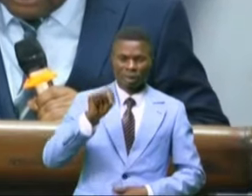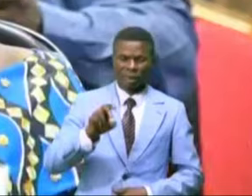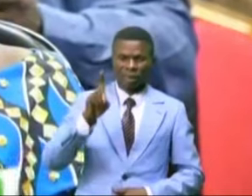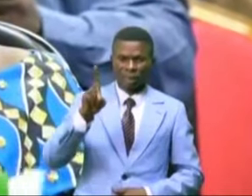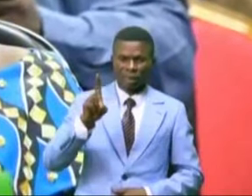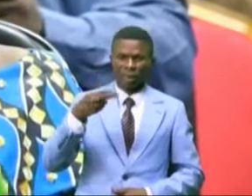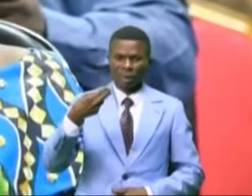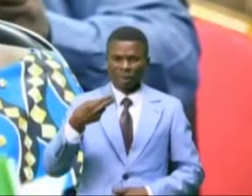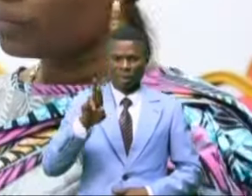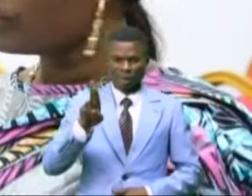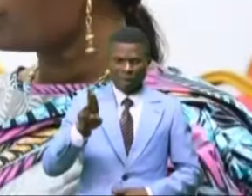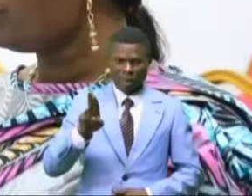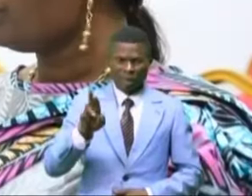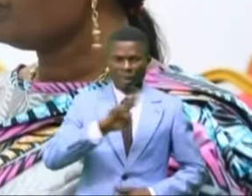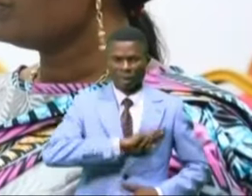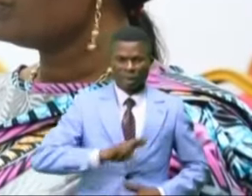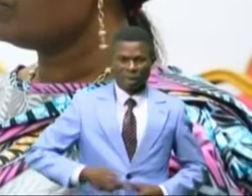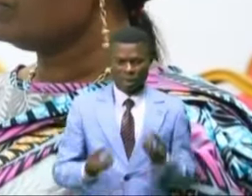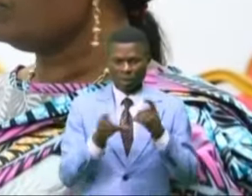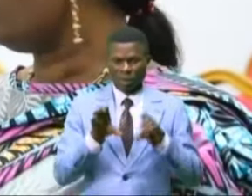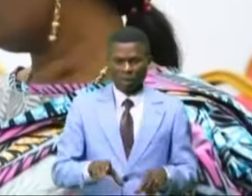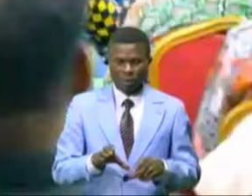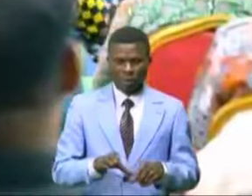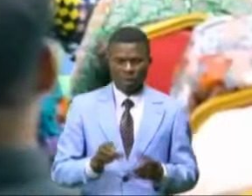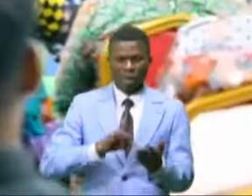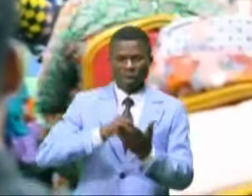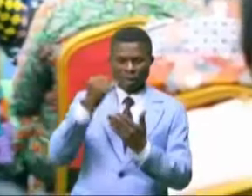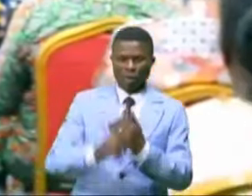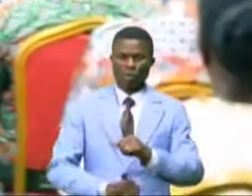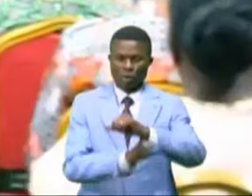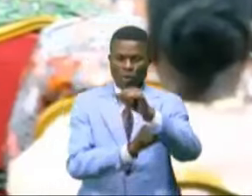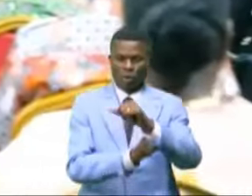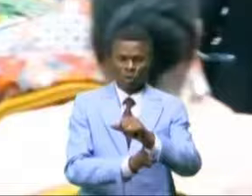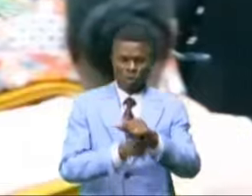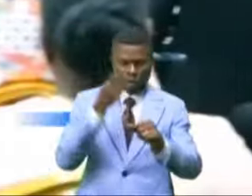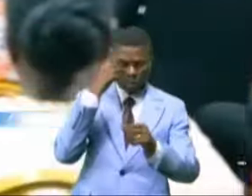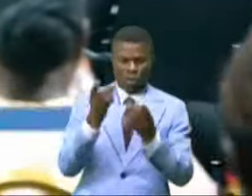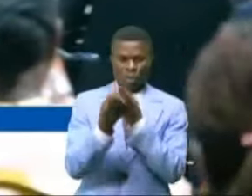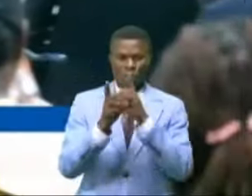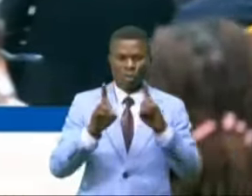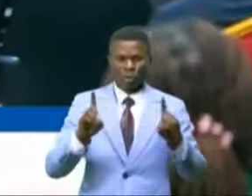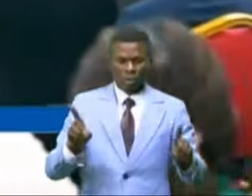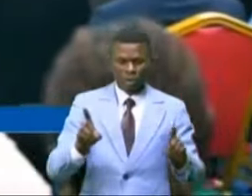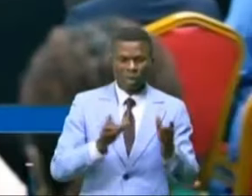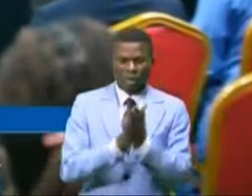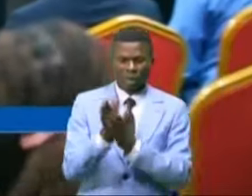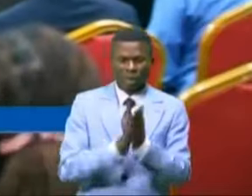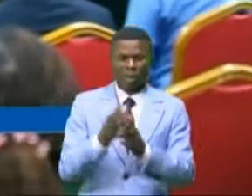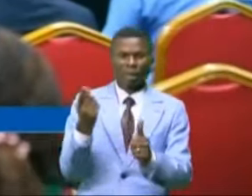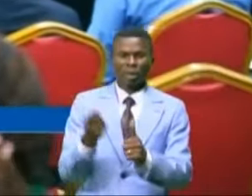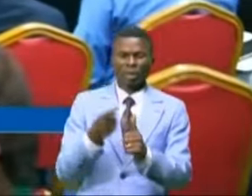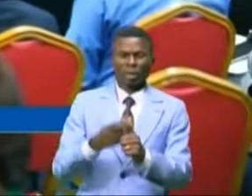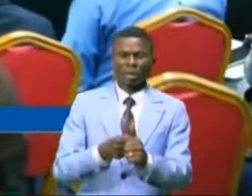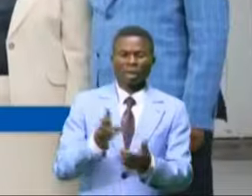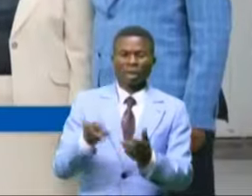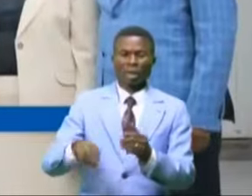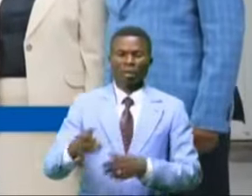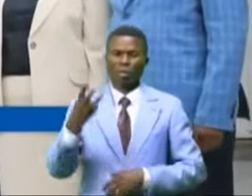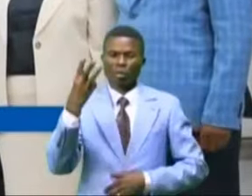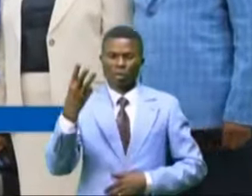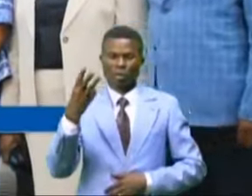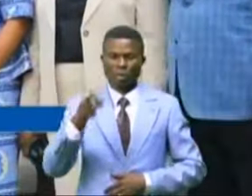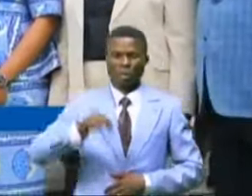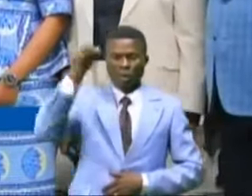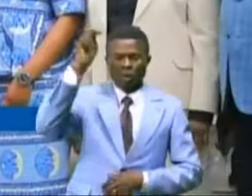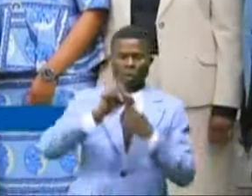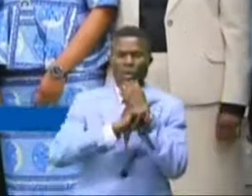CNDH-RDC. Le projet piloté par cette institution d'appui à la démocratie concerne essentiellement 3 provinces, notamment le